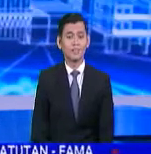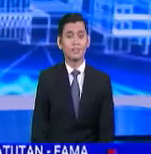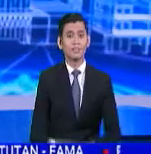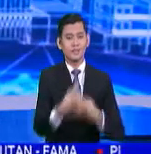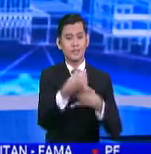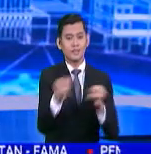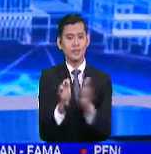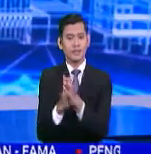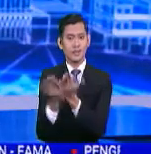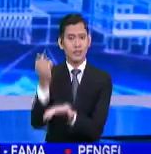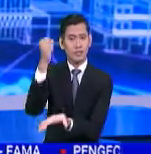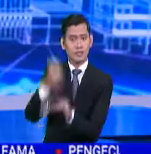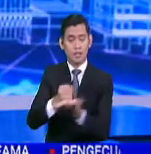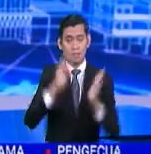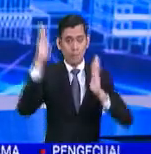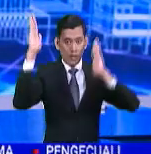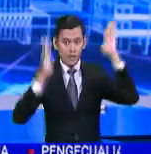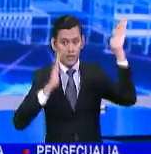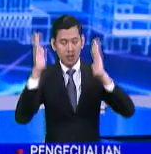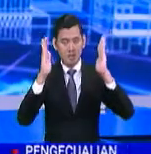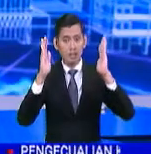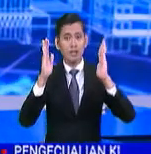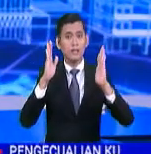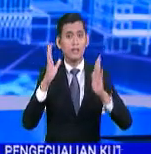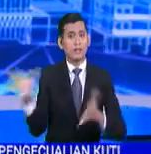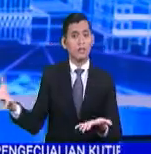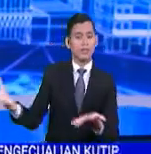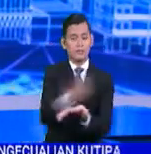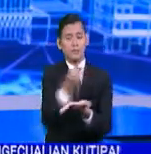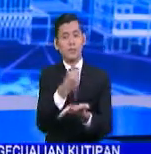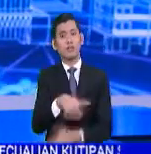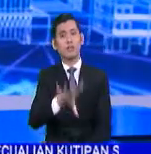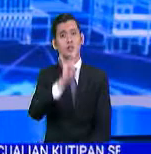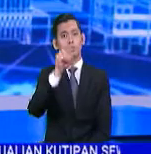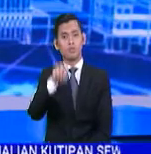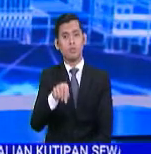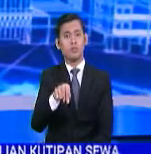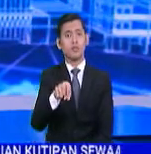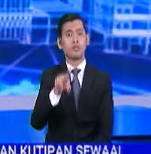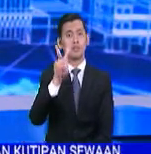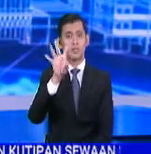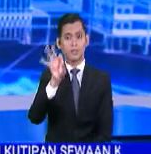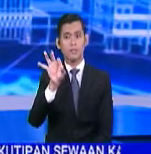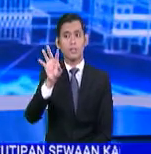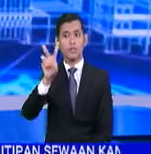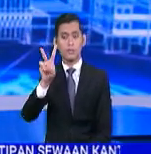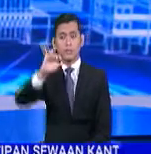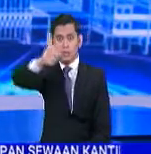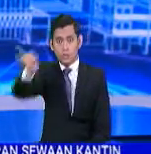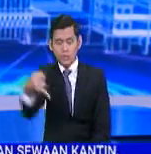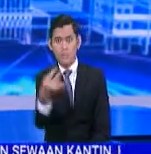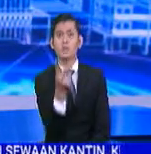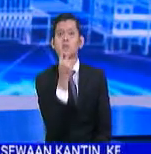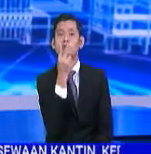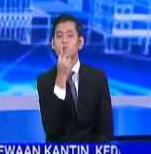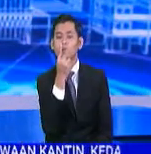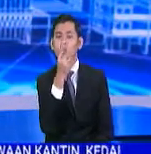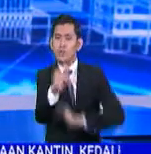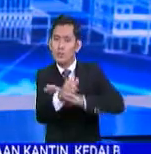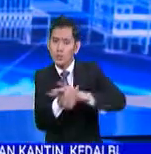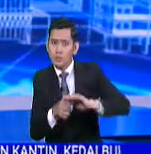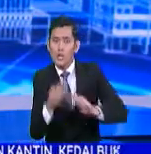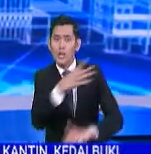Jabatan Kastam Diraja Malaysia JKDM Johor merampas 7.92 juta batang rokok seludup